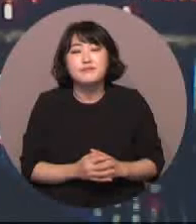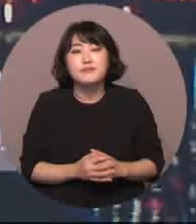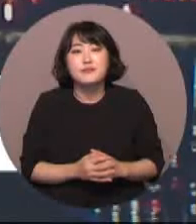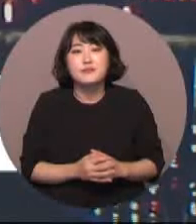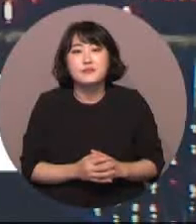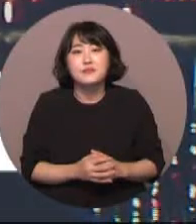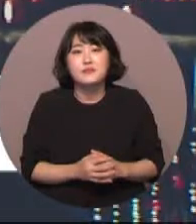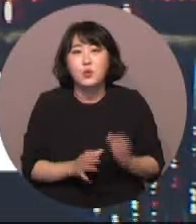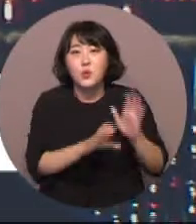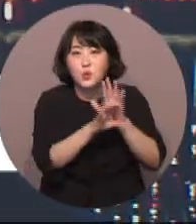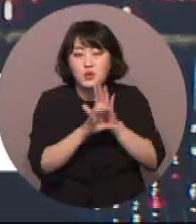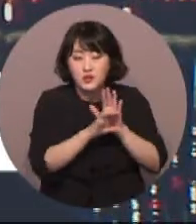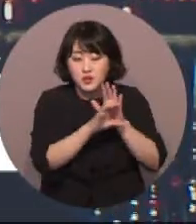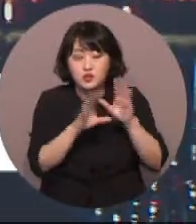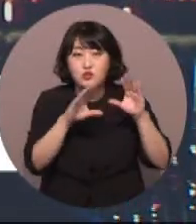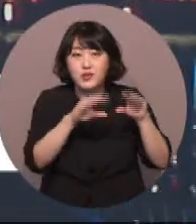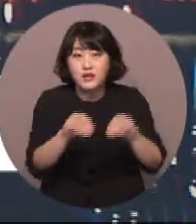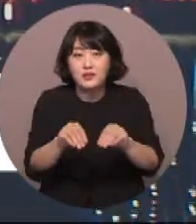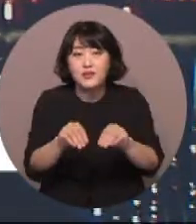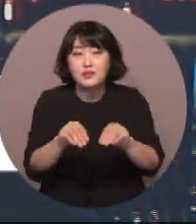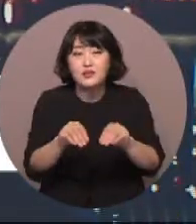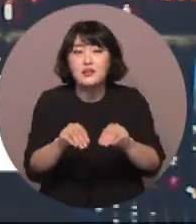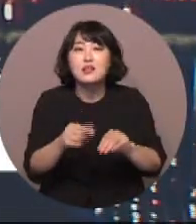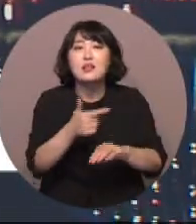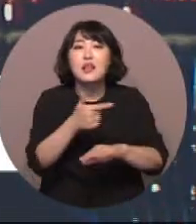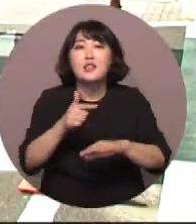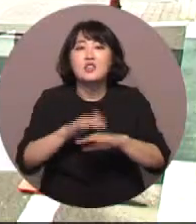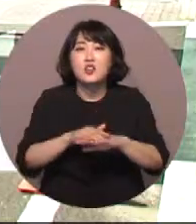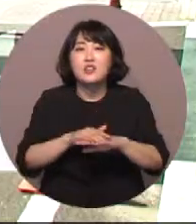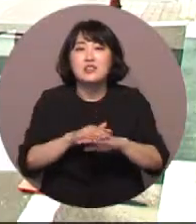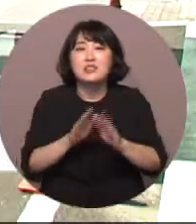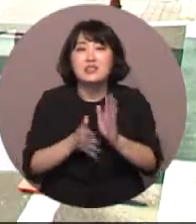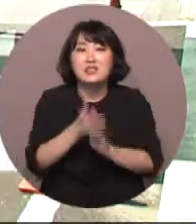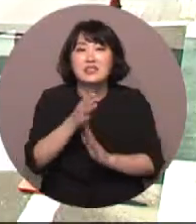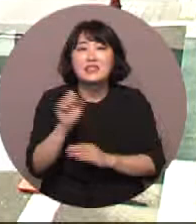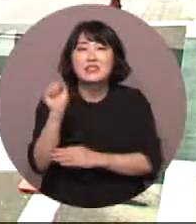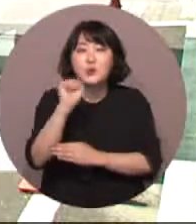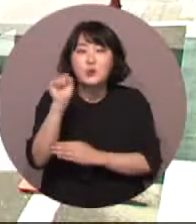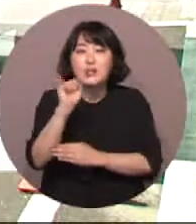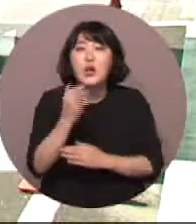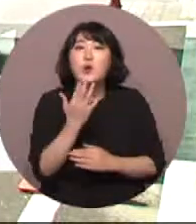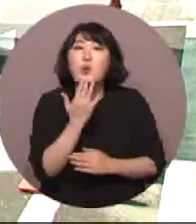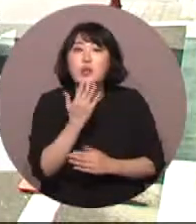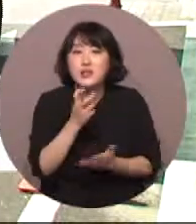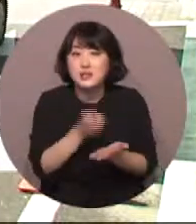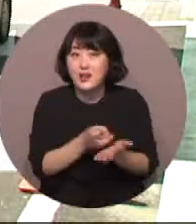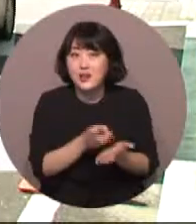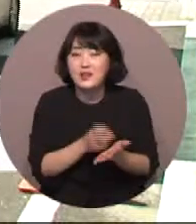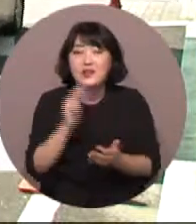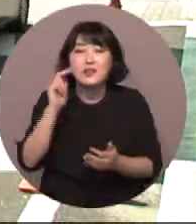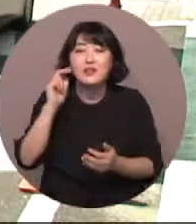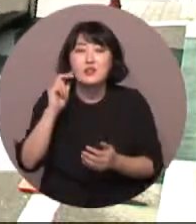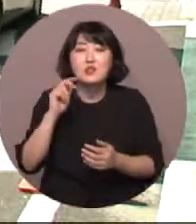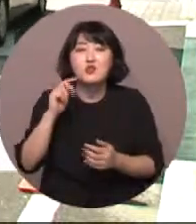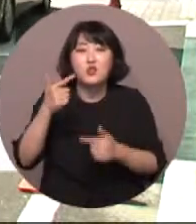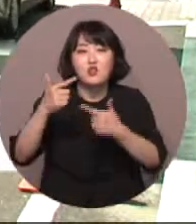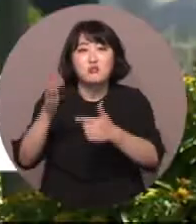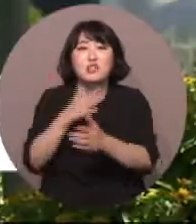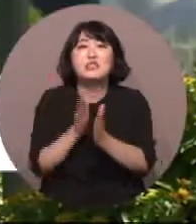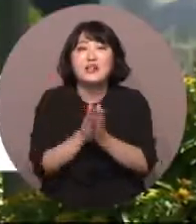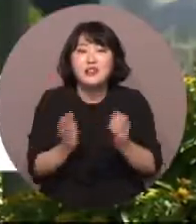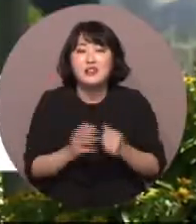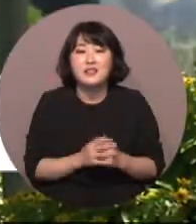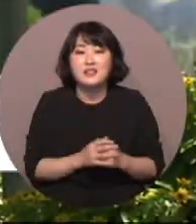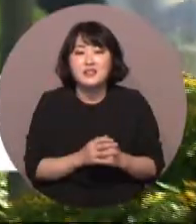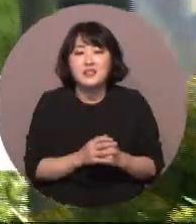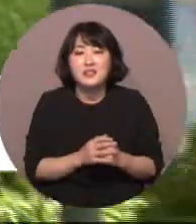코로 말고 여파로 중단됐던 다 전씨 승용차 요일제 가 다음달 부터 다시 시행됩니다 다 전시는 요일제 참여 하는